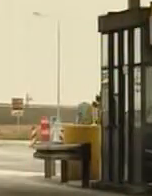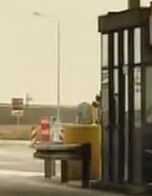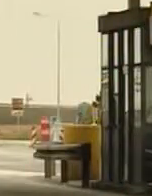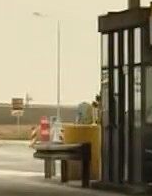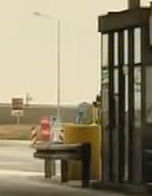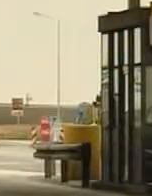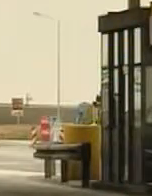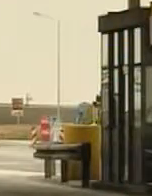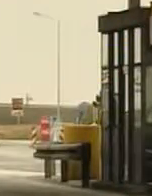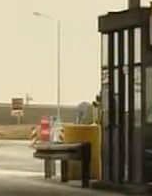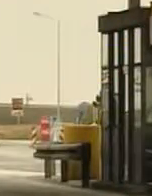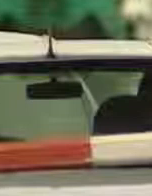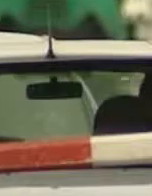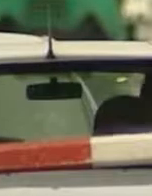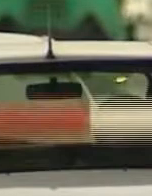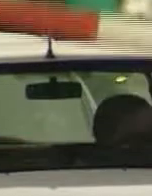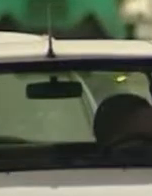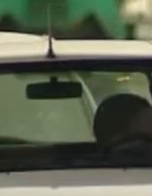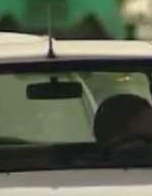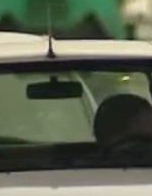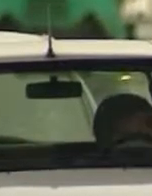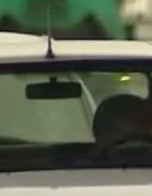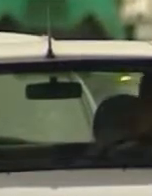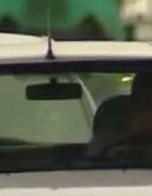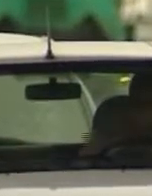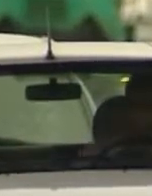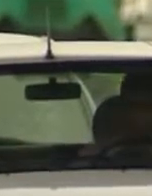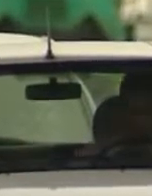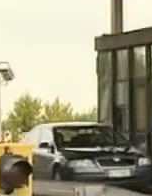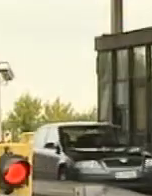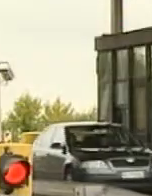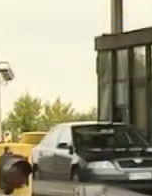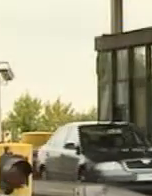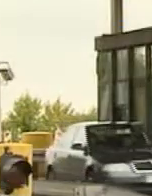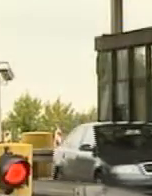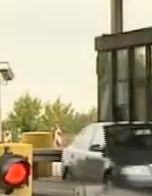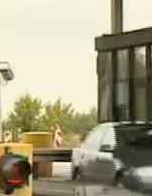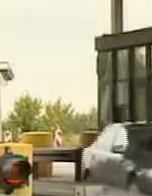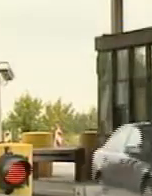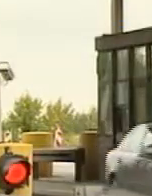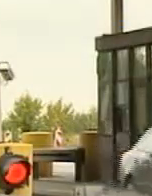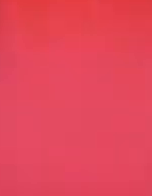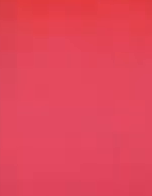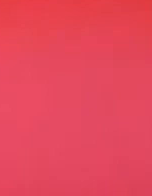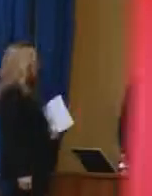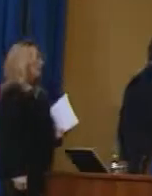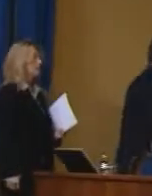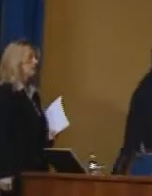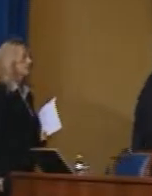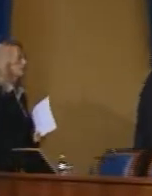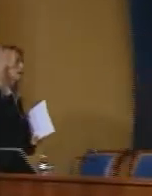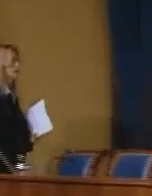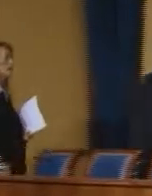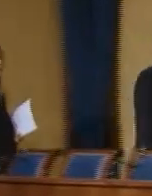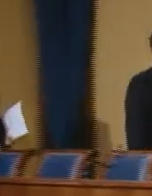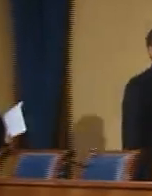Javno preduzeće Putevi Srbije zatražilo od vlade poskupljenje putarina za 11% zato što im je pao prihod.